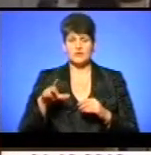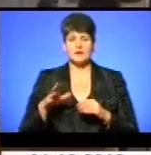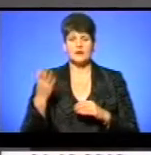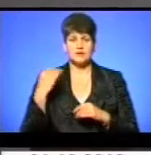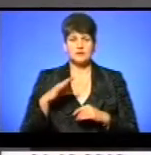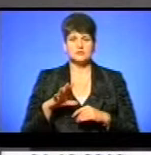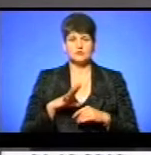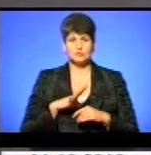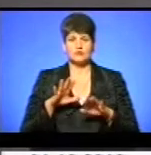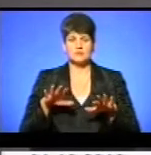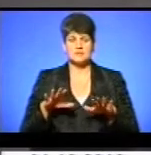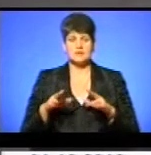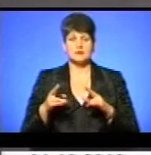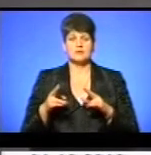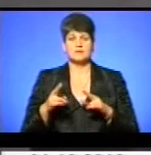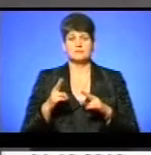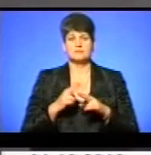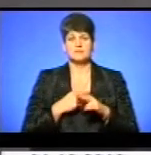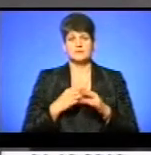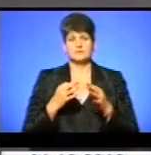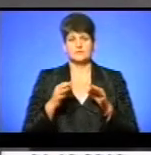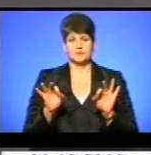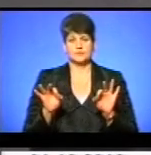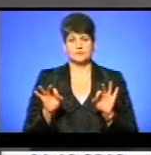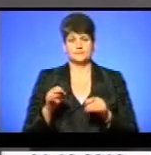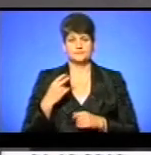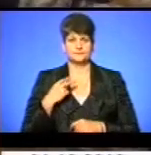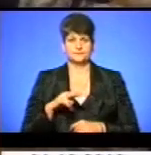перебували у місцях позбавлення волі.